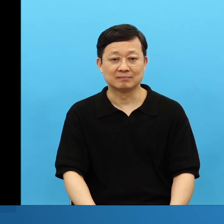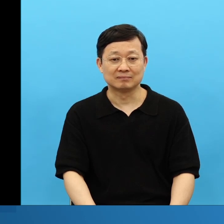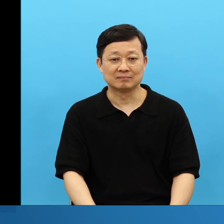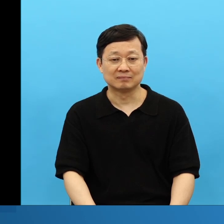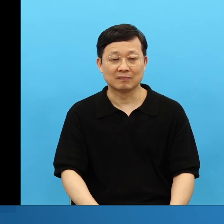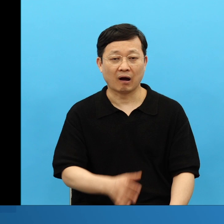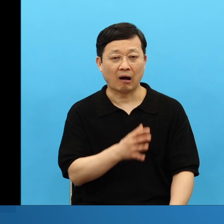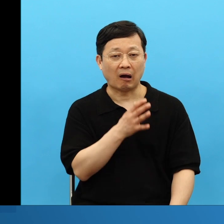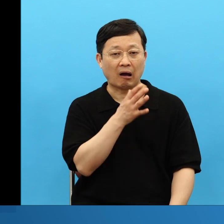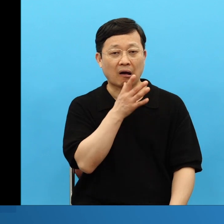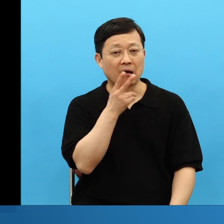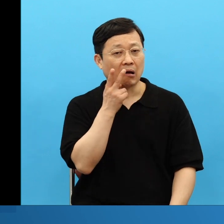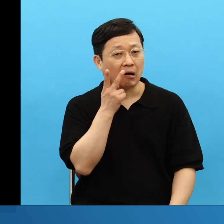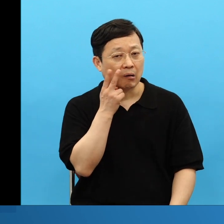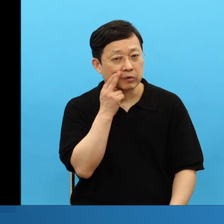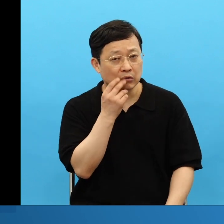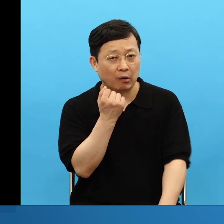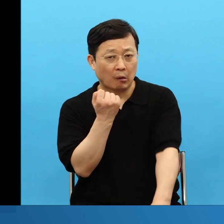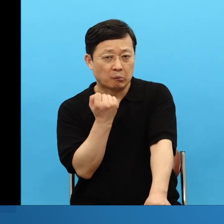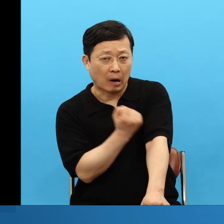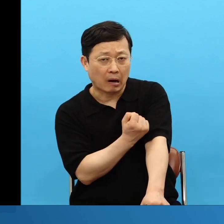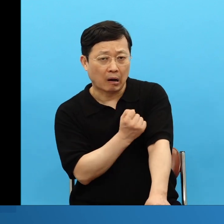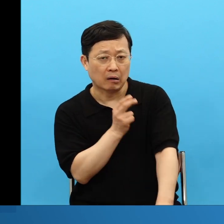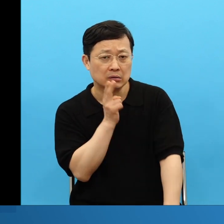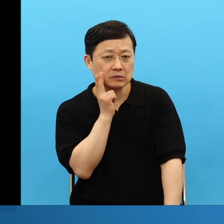와, 미국 마약 심각하네.